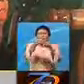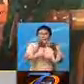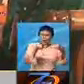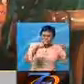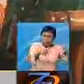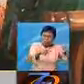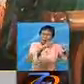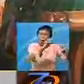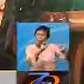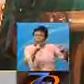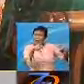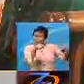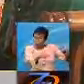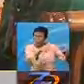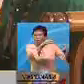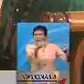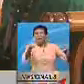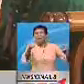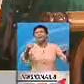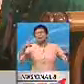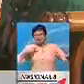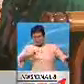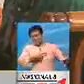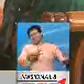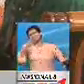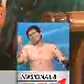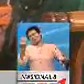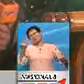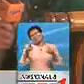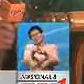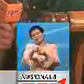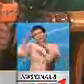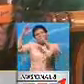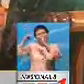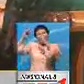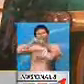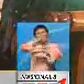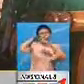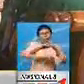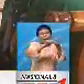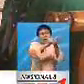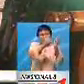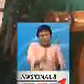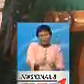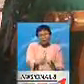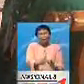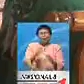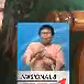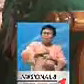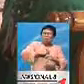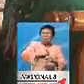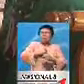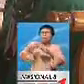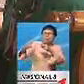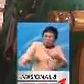golongan kurang upaya malah kepada kita semua apa pun diharapkan agar semua atlet yang berjuang di